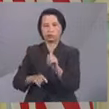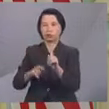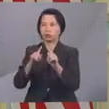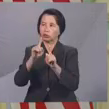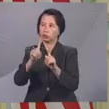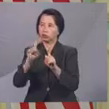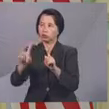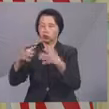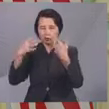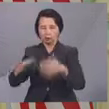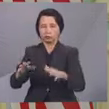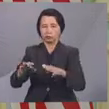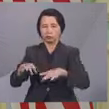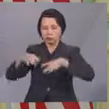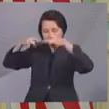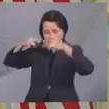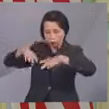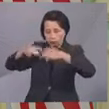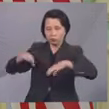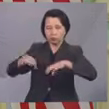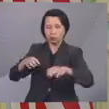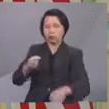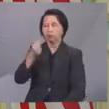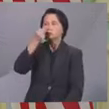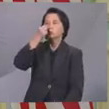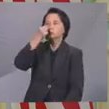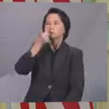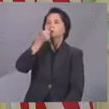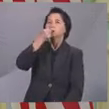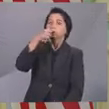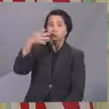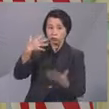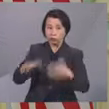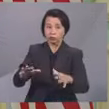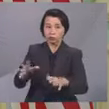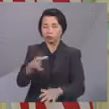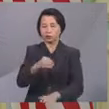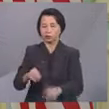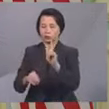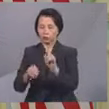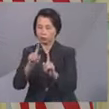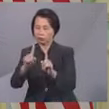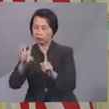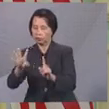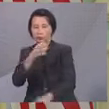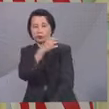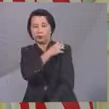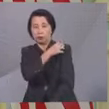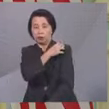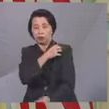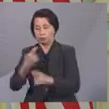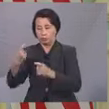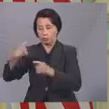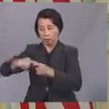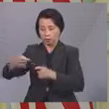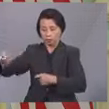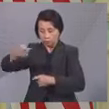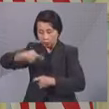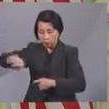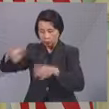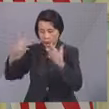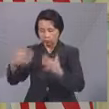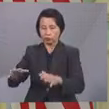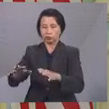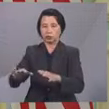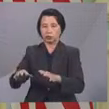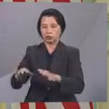114 telah pun dibuat swab test dan 114 pegawai dan yang berkaitannya telah